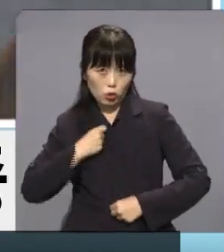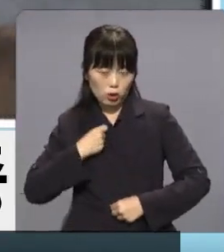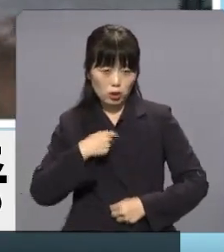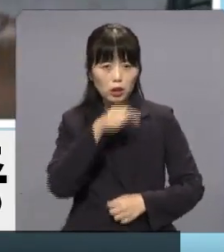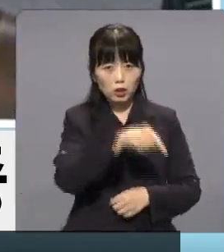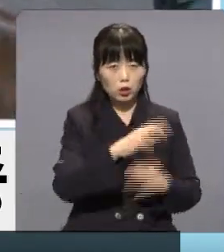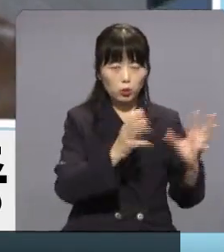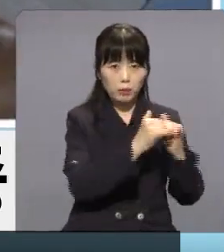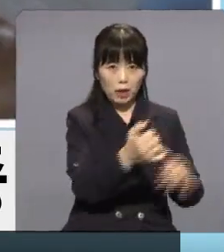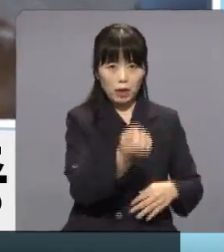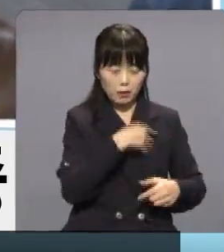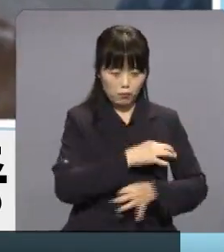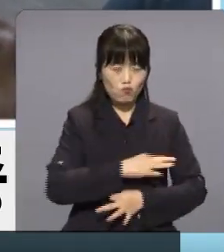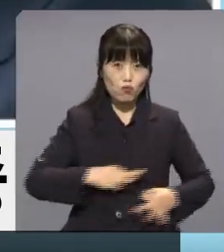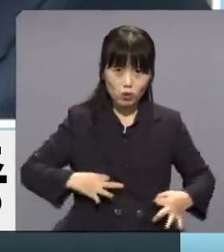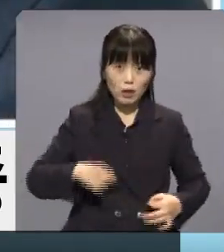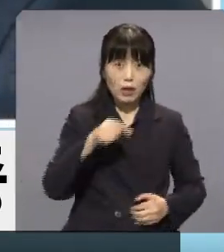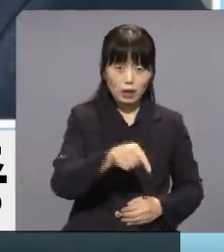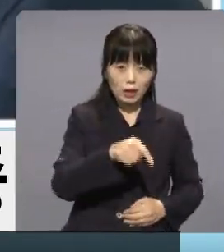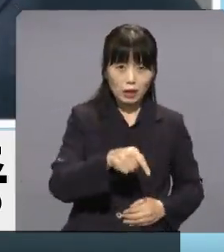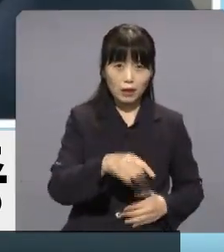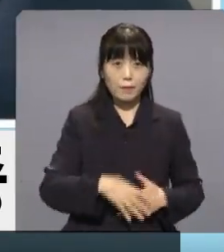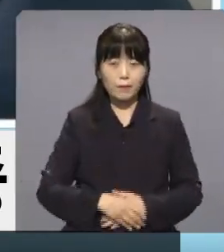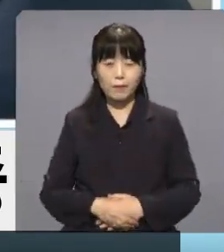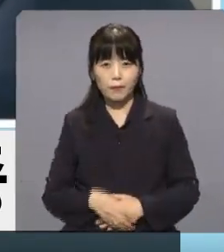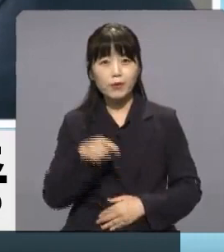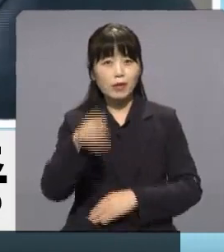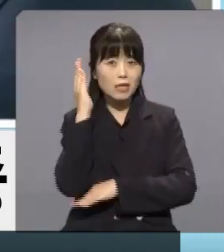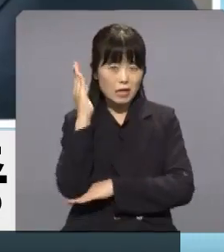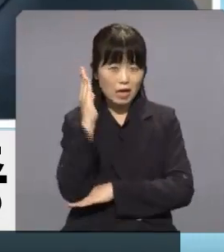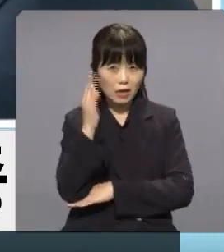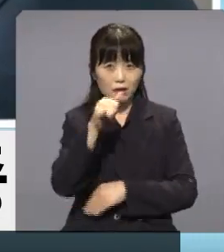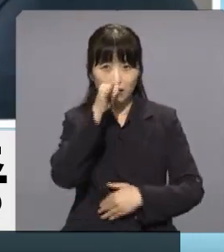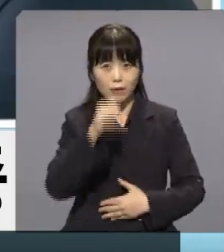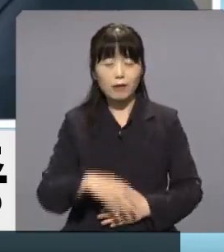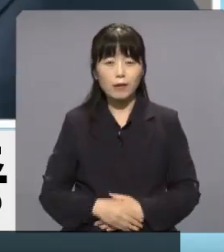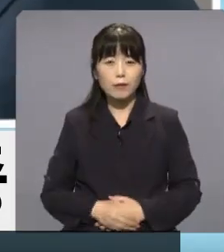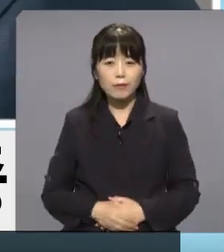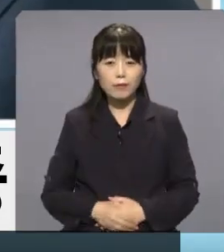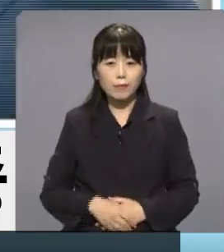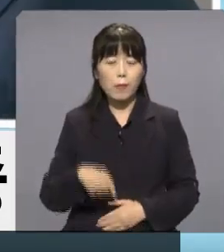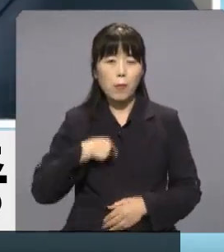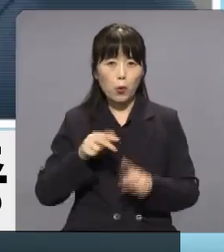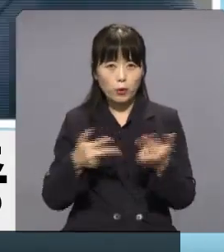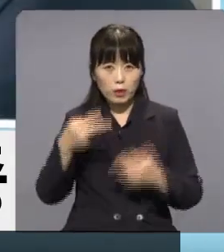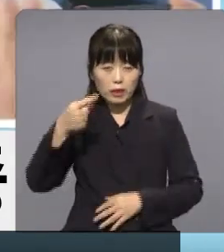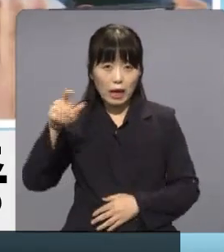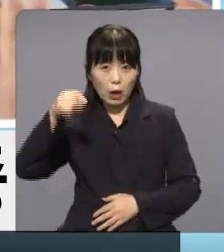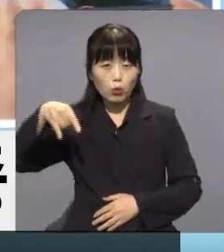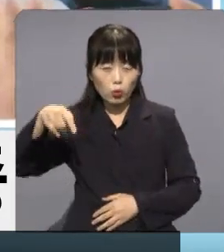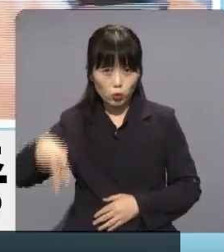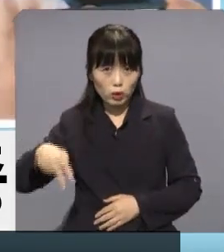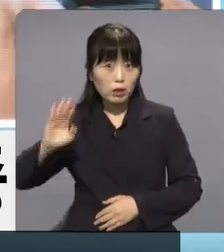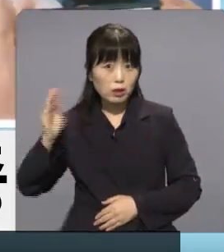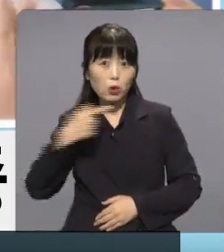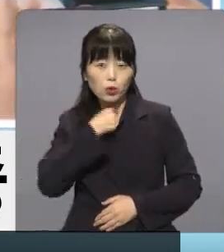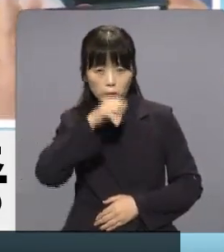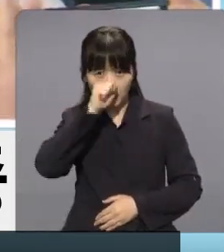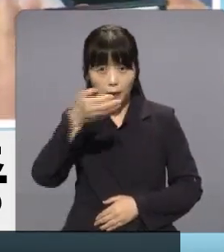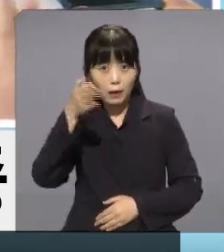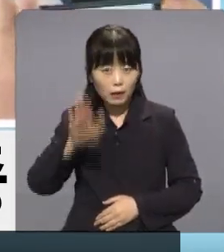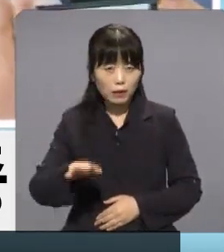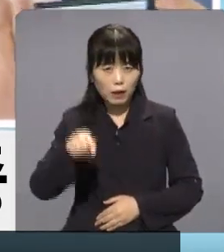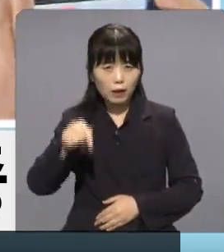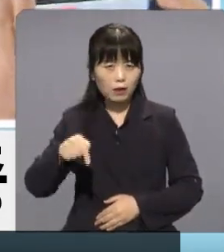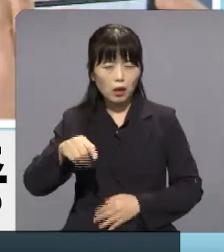불이란 말이에요 우리가 다윗과 골리앗의 얘기 한번 골리앗을 뿌리지 않아요 그 자기가 다윗이 되고 싶었는데 국민들을 그렇게